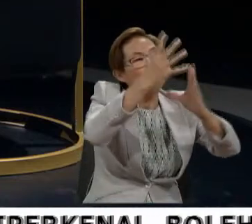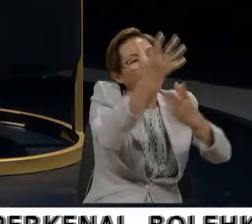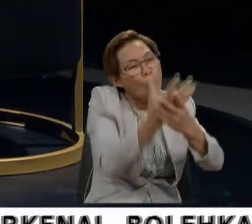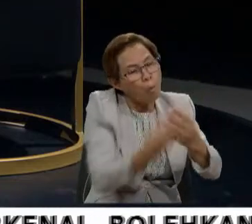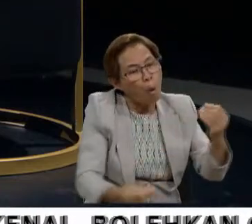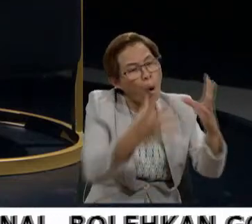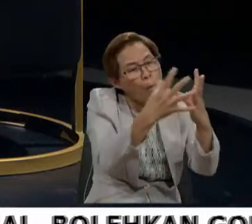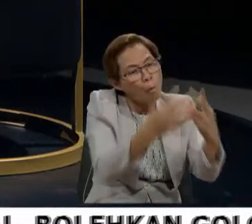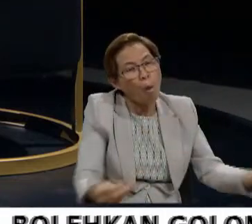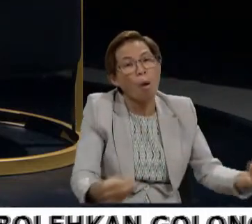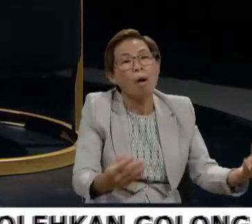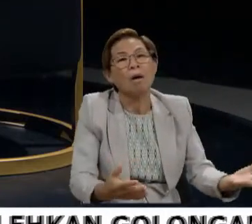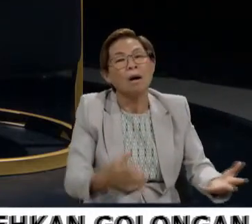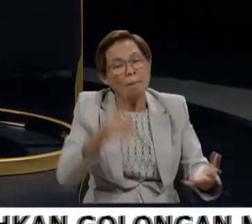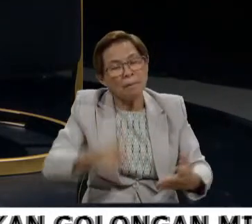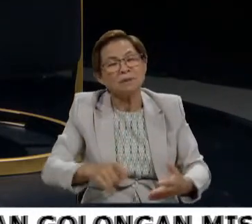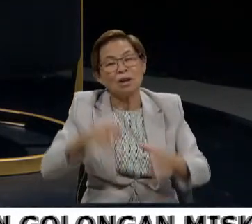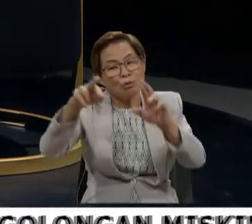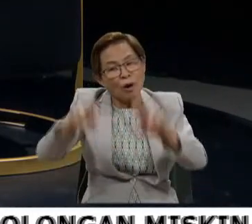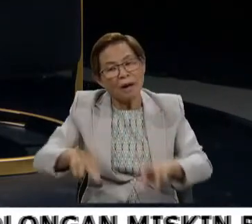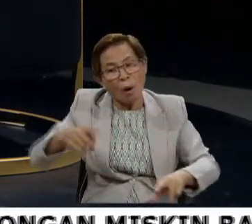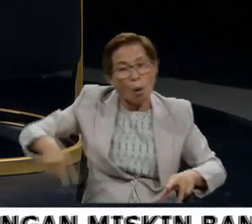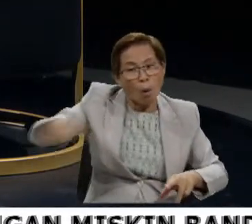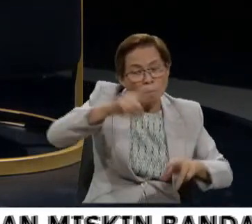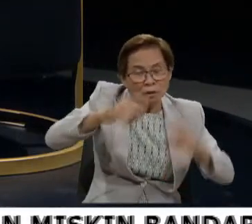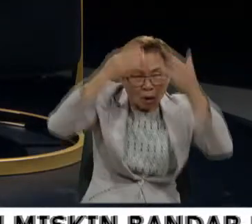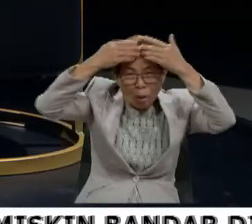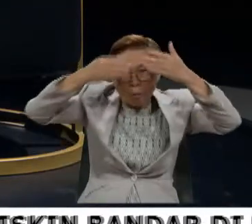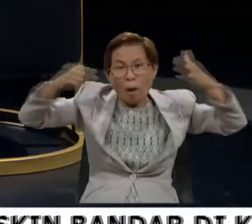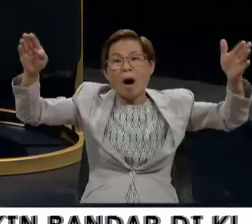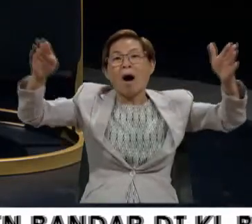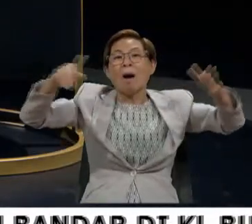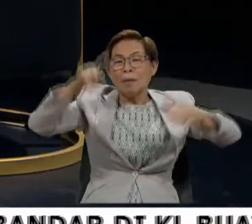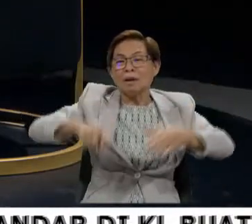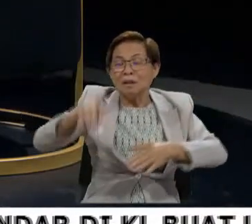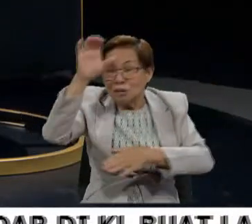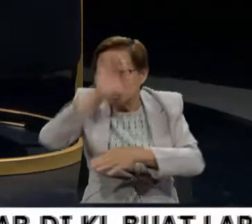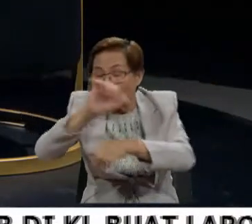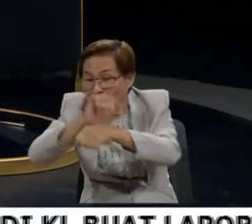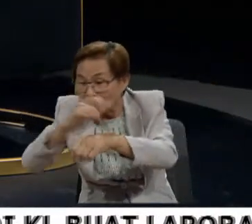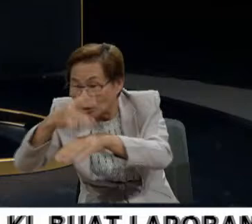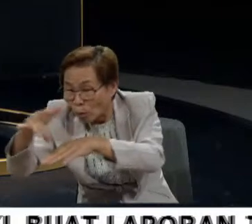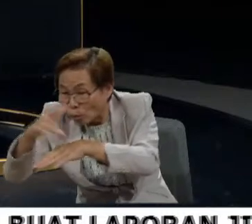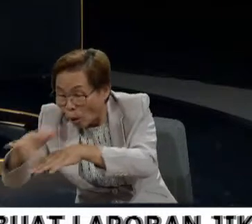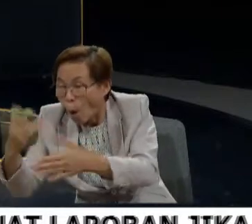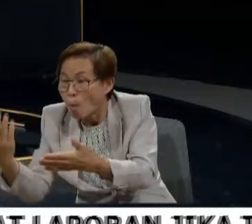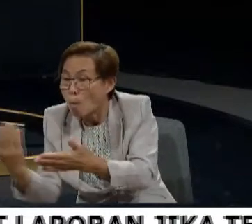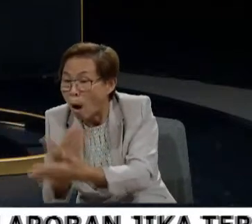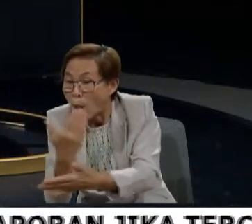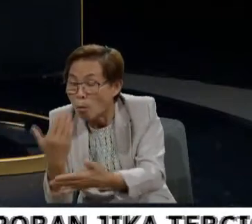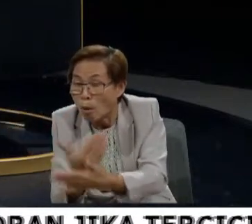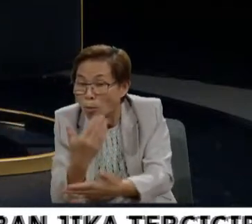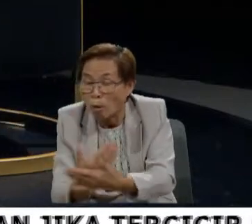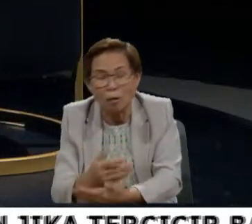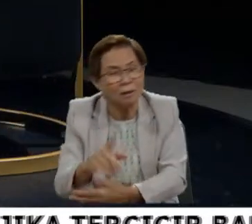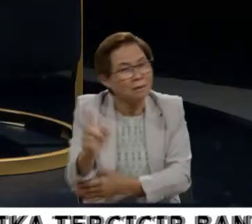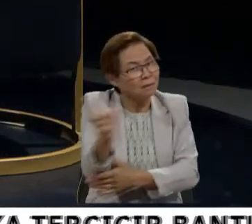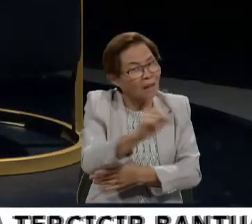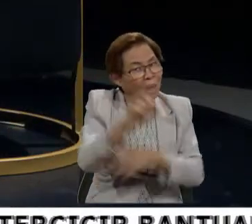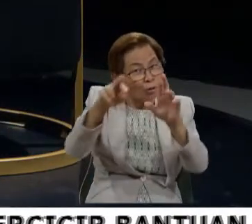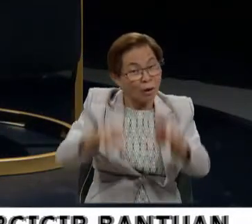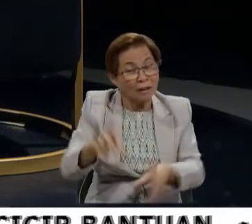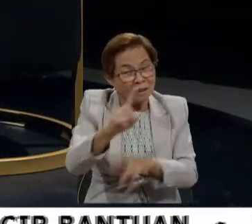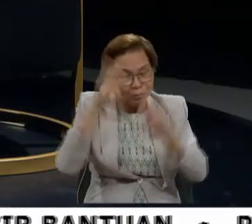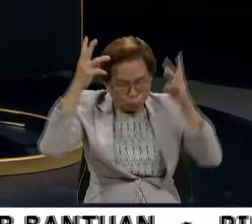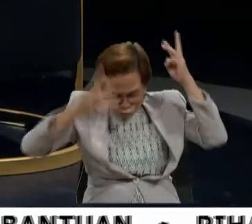ataupun perlu have an Open Mind untuk melihat peluang-peluang pekerjaan di sektor-sektor baru dan jangan terlalu